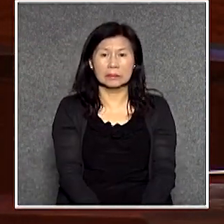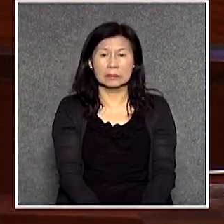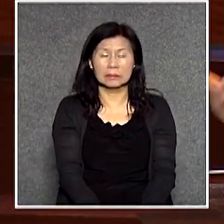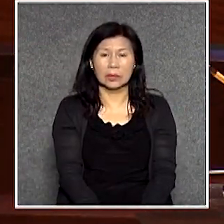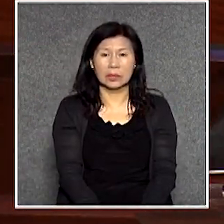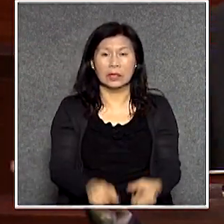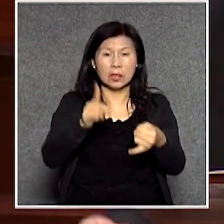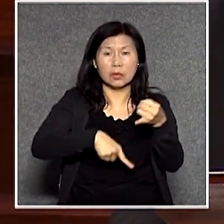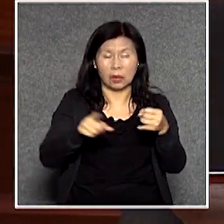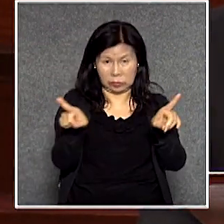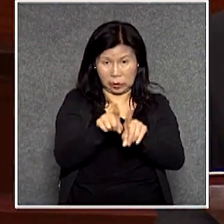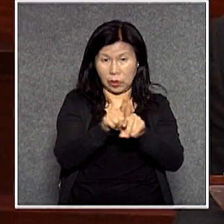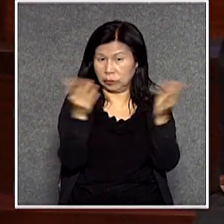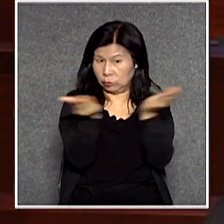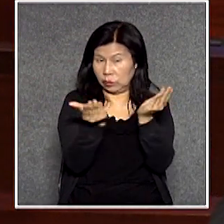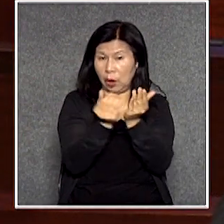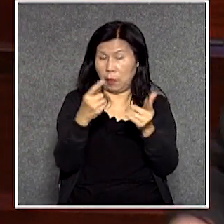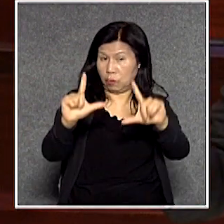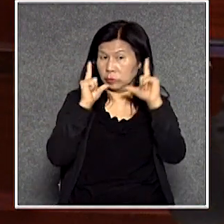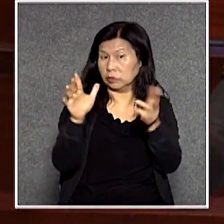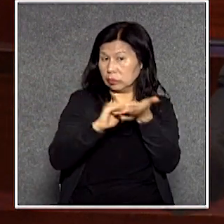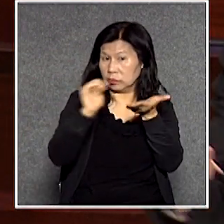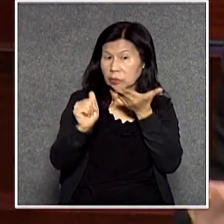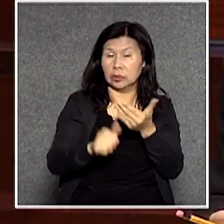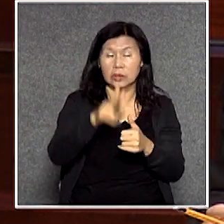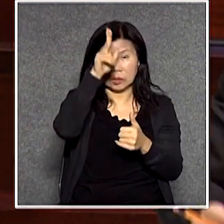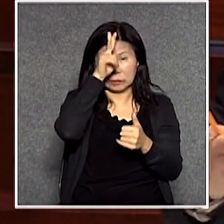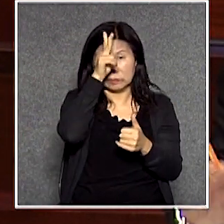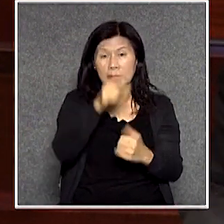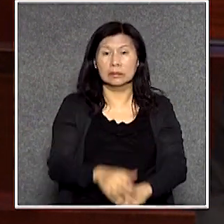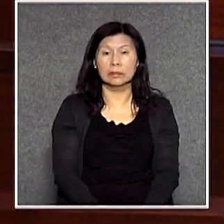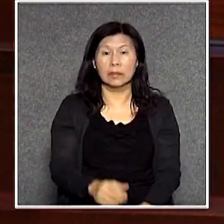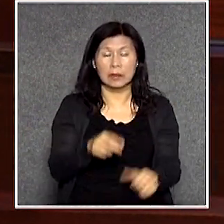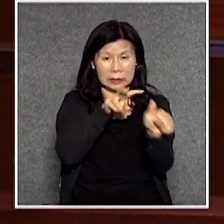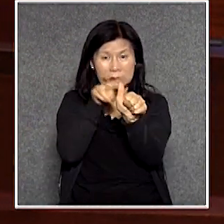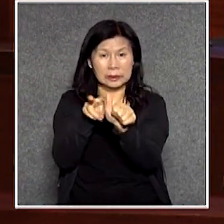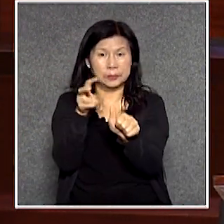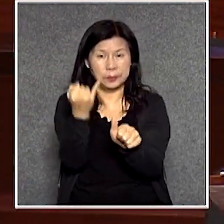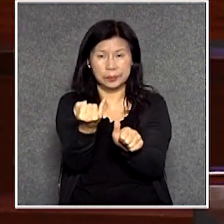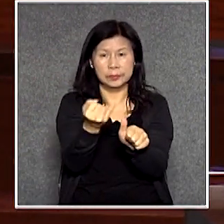個結果已經係好清楚噶嘛？答案就係你政府監管不力，